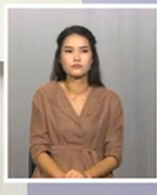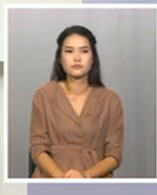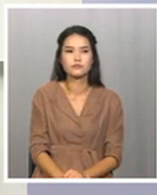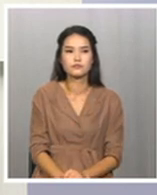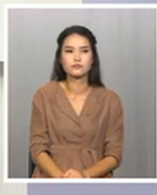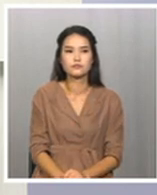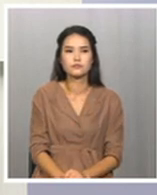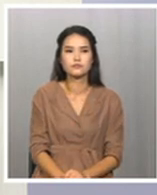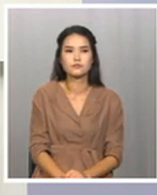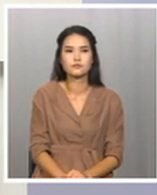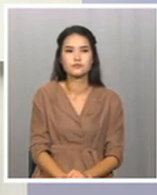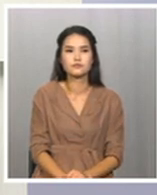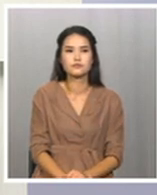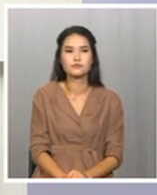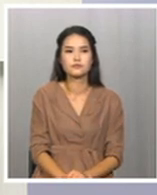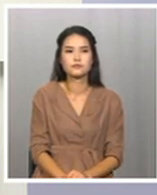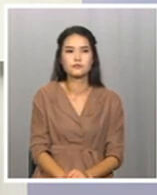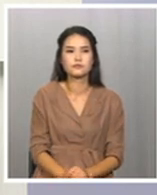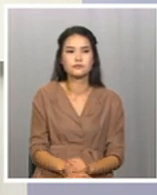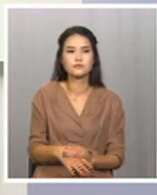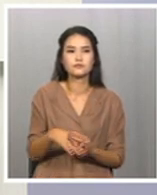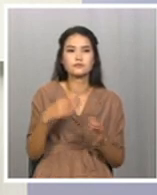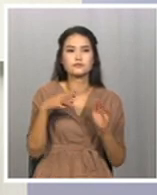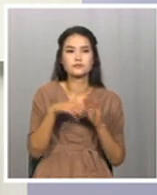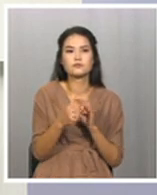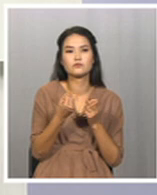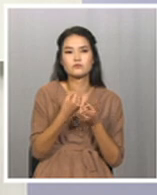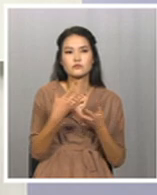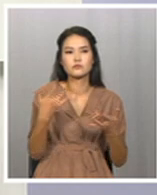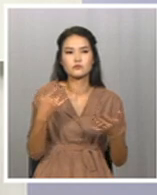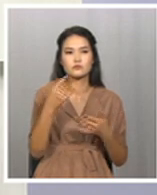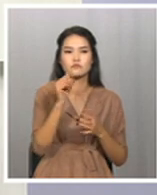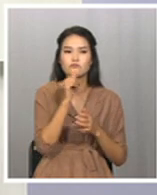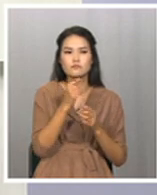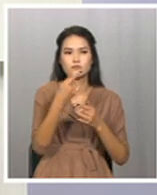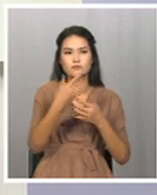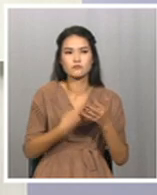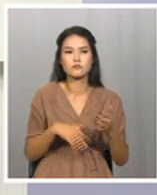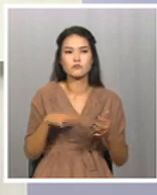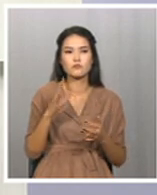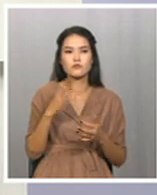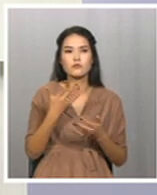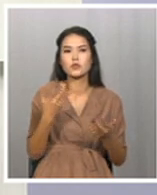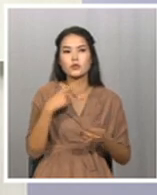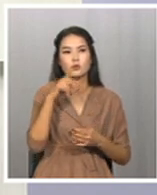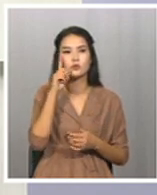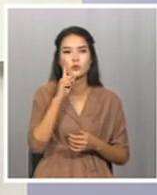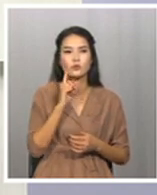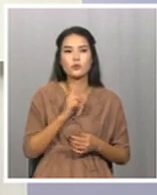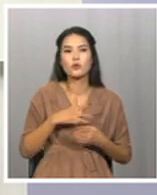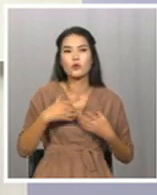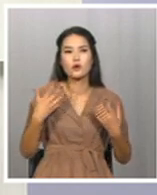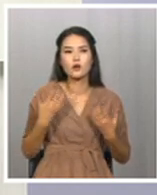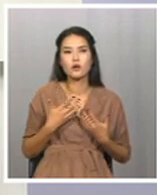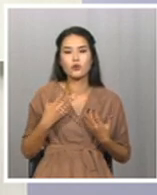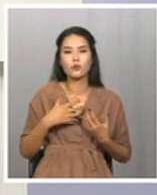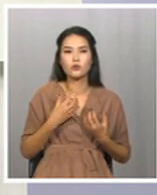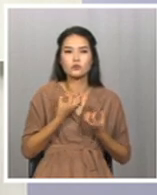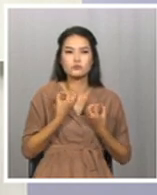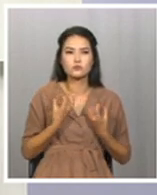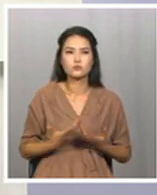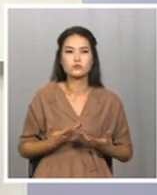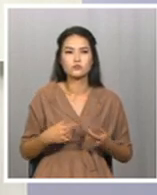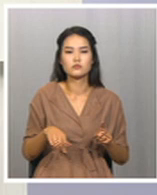Бұл үлгілердің ішінде де бірнеше үлгілер көрсетілген. Бізге қайсысы ыңғайлы, немесе қайсысы ұнайды, сол